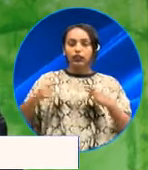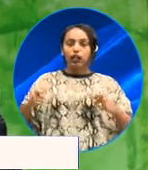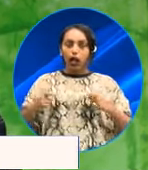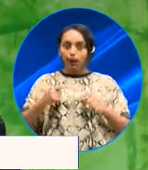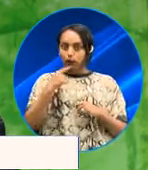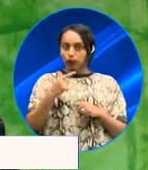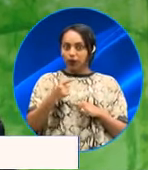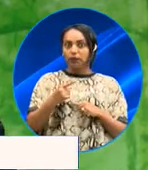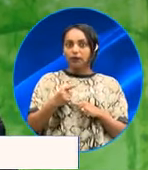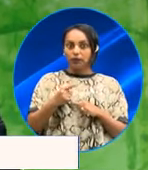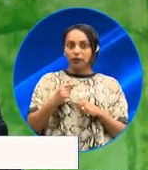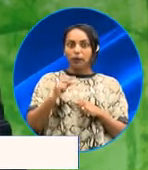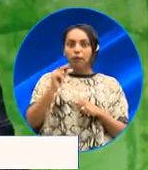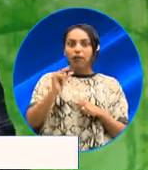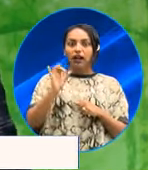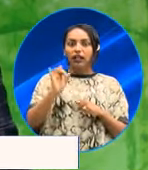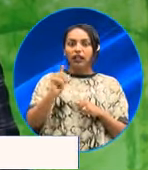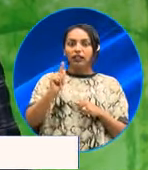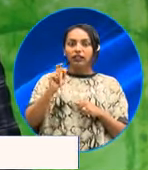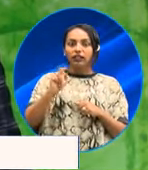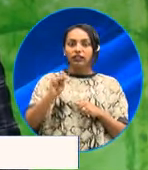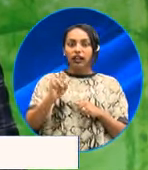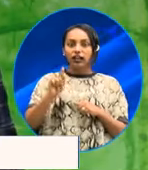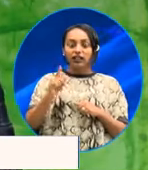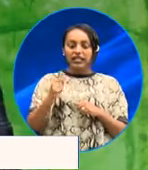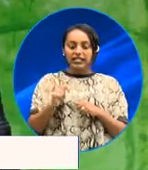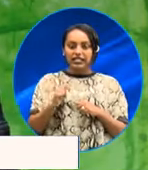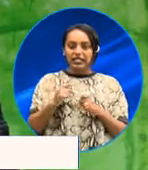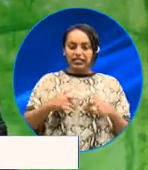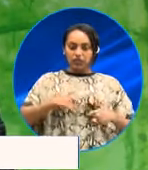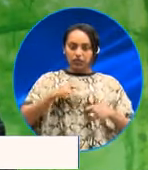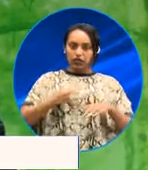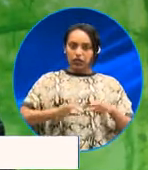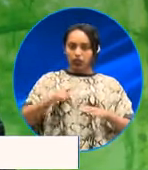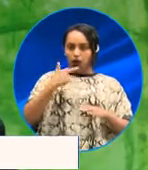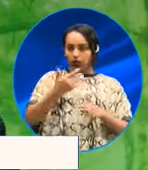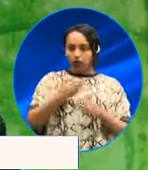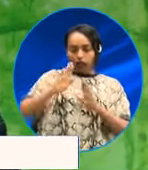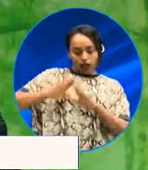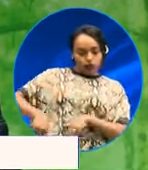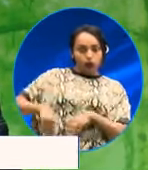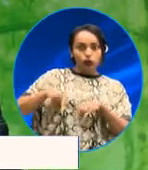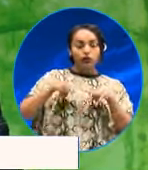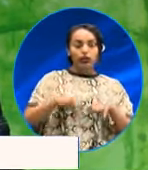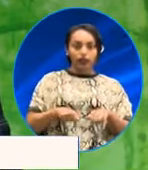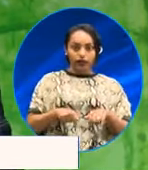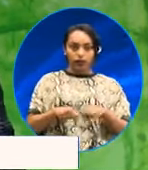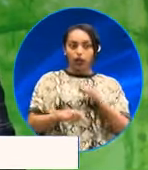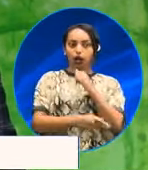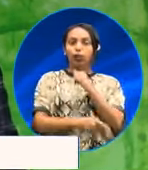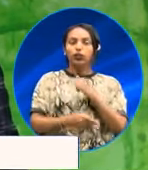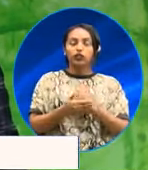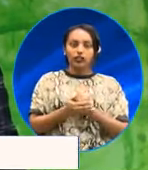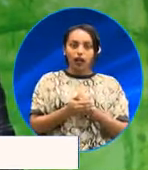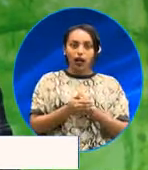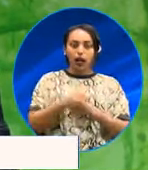ተቃዋሚዎች በሚል በባላንጣነት ስሜት የሚደረገው ትርክት ቀርቶ ዛሬ